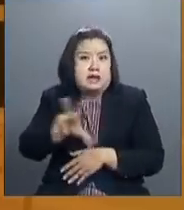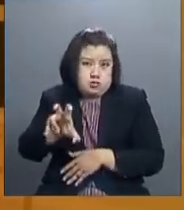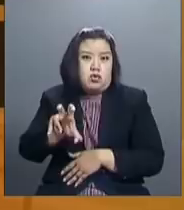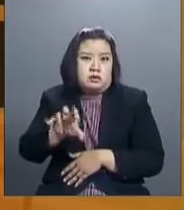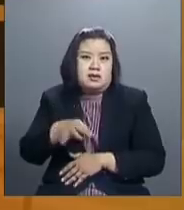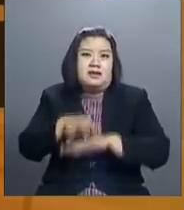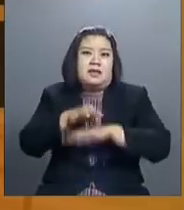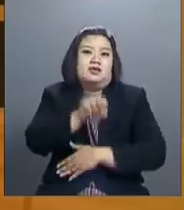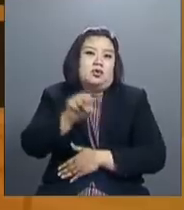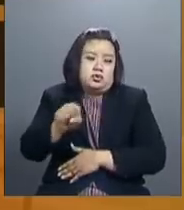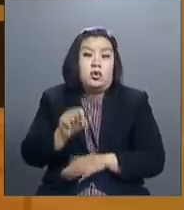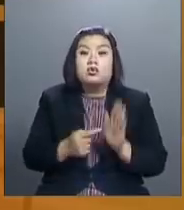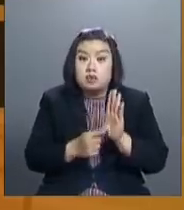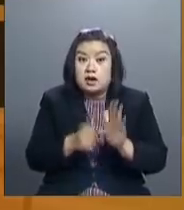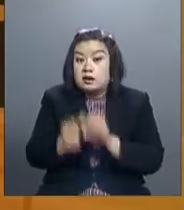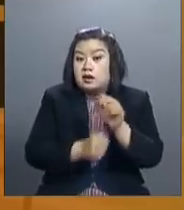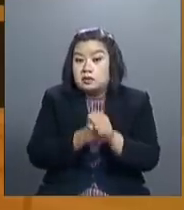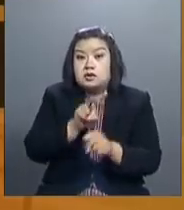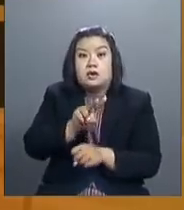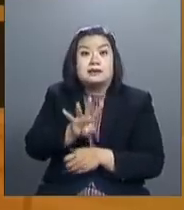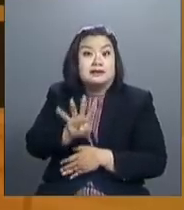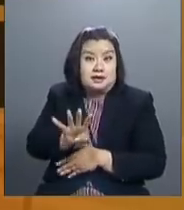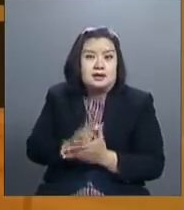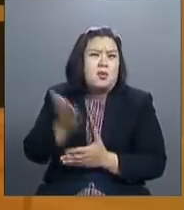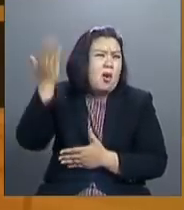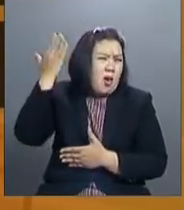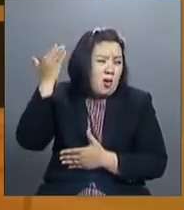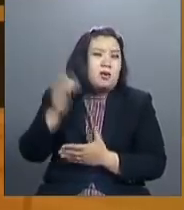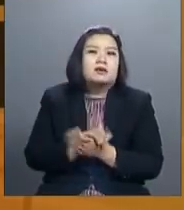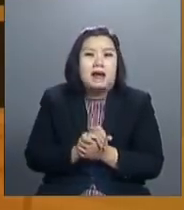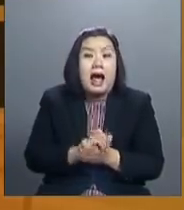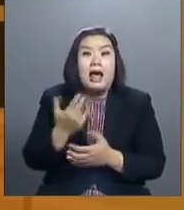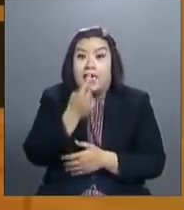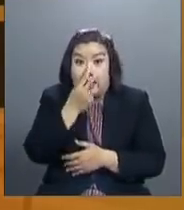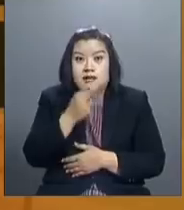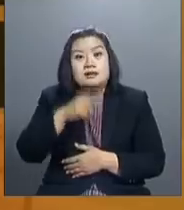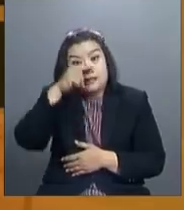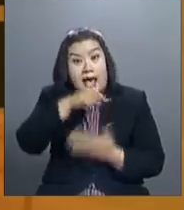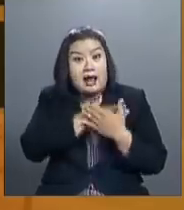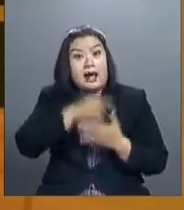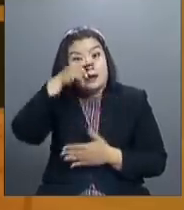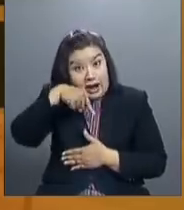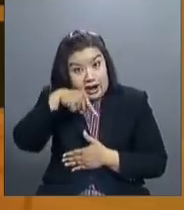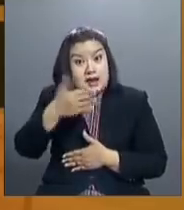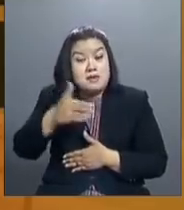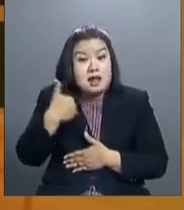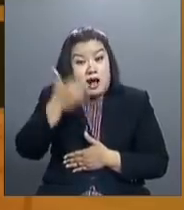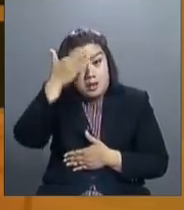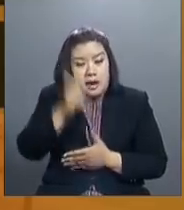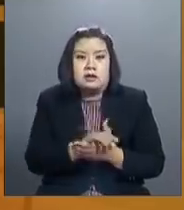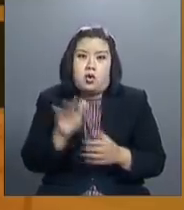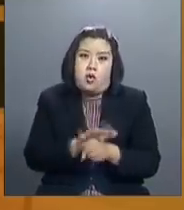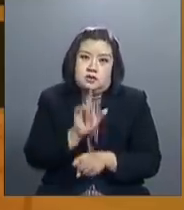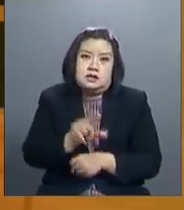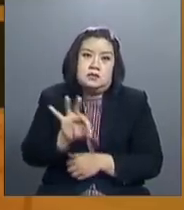การเลือกตั้งปี2544ไทยรักไทยเคยได้คะแนนเกือบ12ล้านจากผู้ใช้สิทธิ์ทั้งหมด29ล้าน